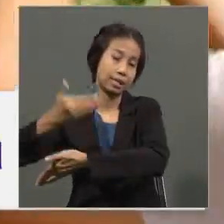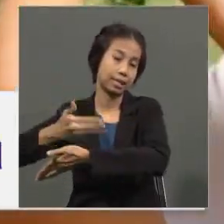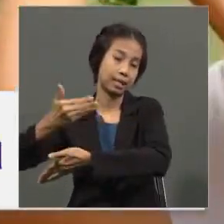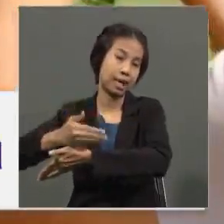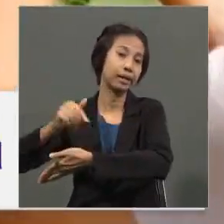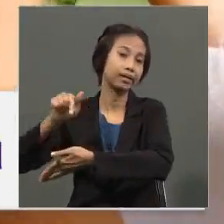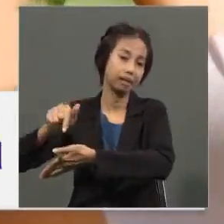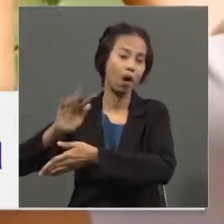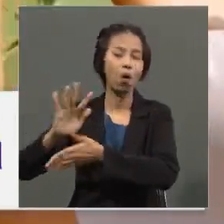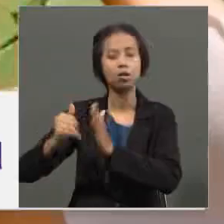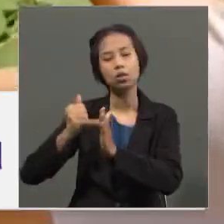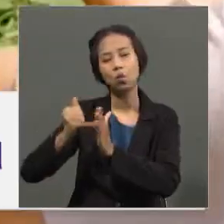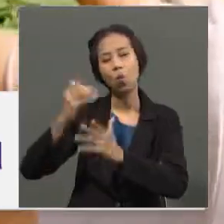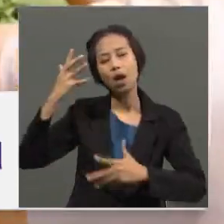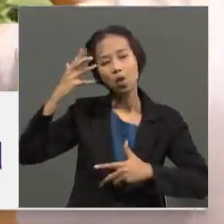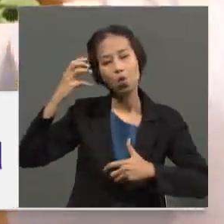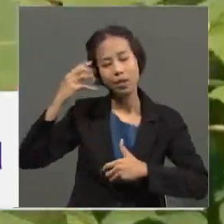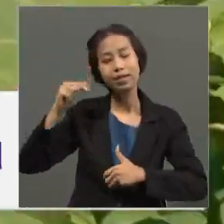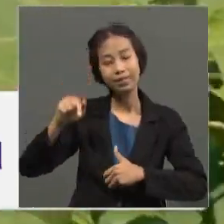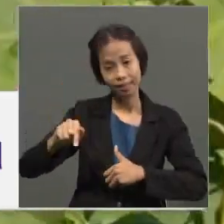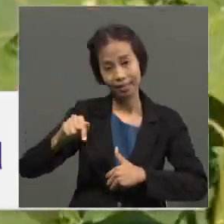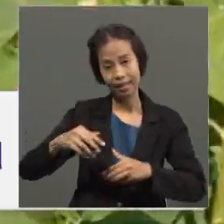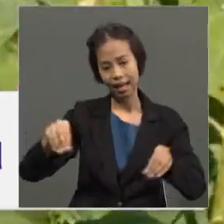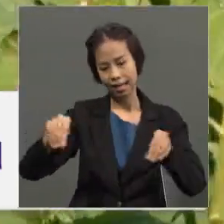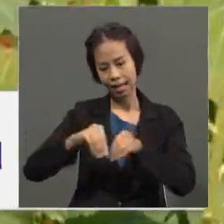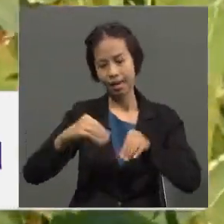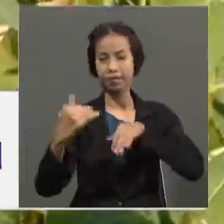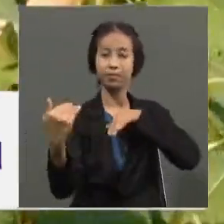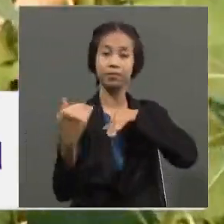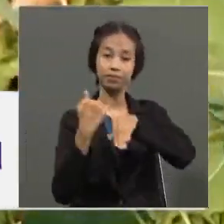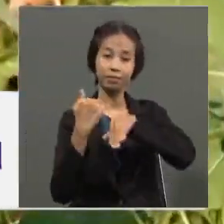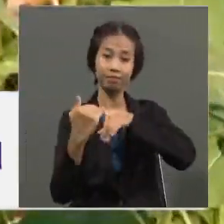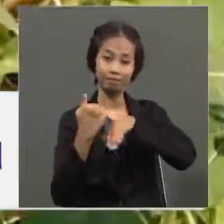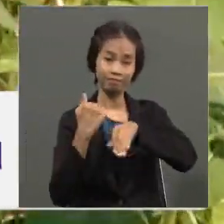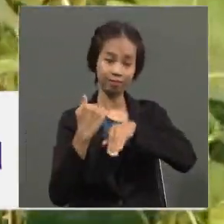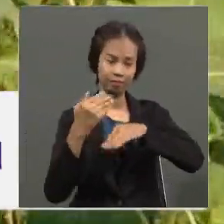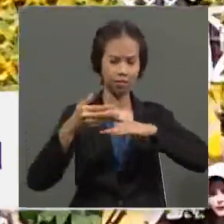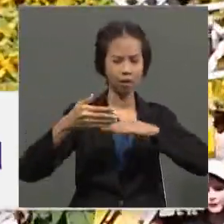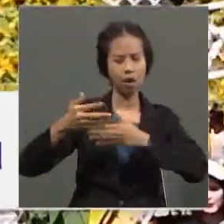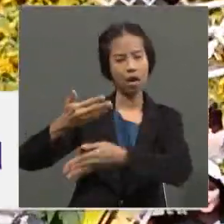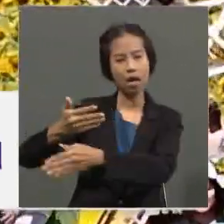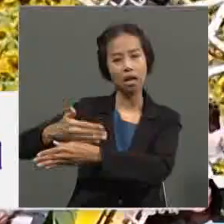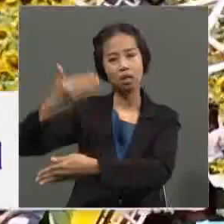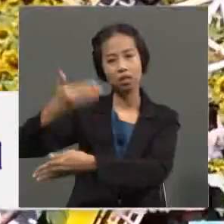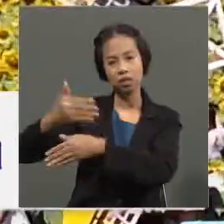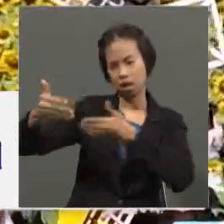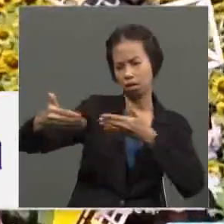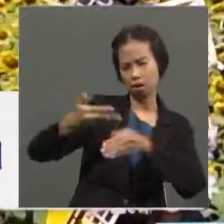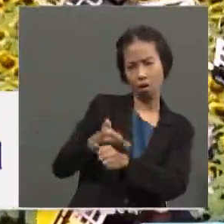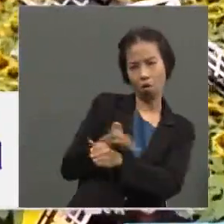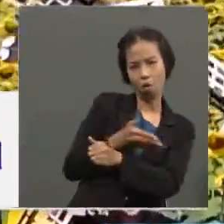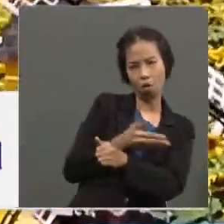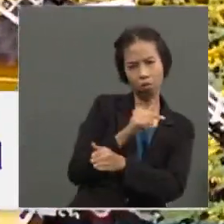พัฒนานิคมจังหวัดลพบุรีตั้งอยู่ริมถนนใหญ่เลยนะคะก่อนที่จะถึงเขื่อนประมาณสัก 1กม 600